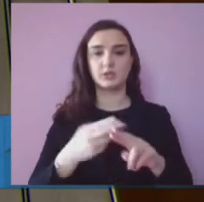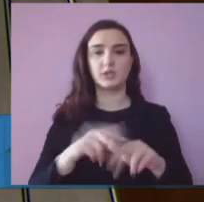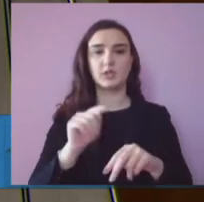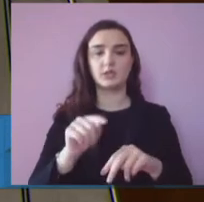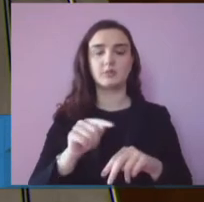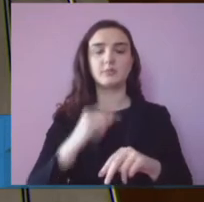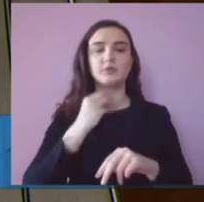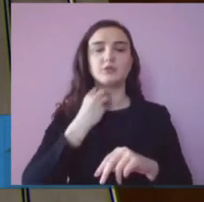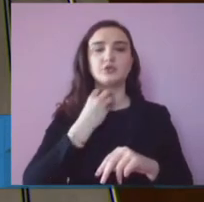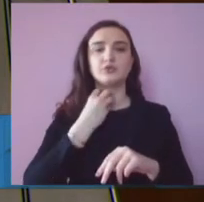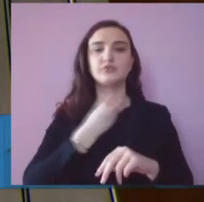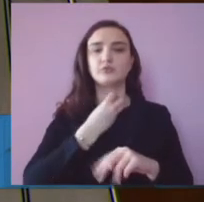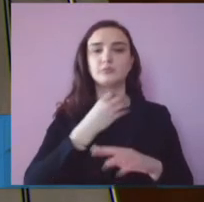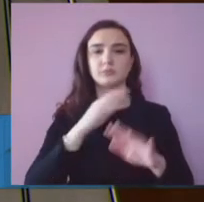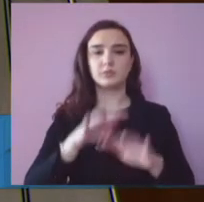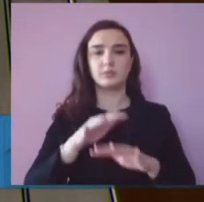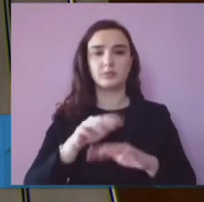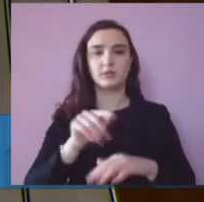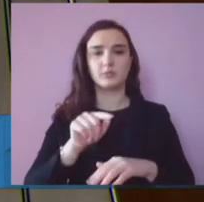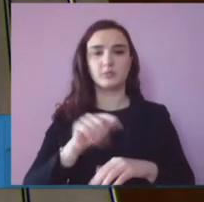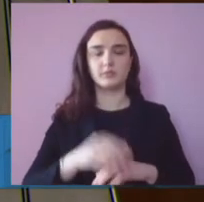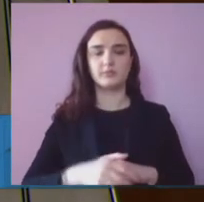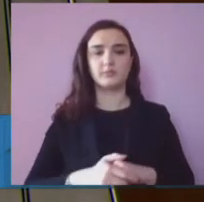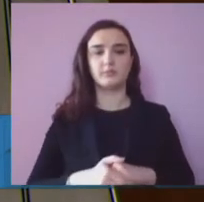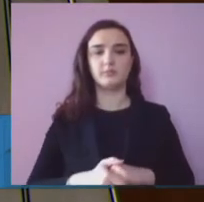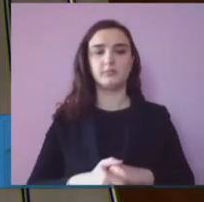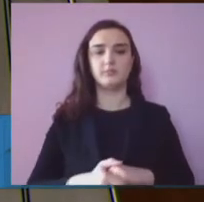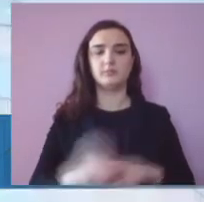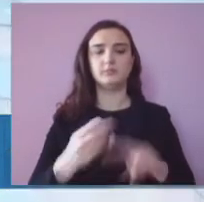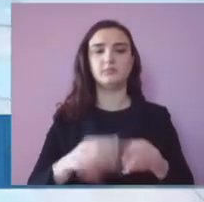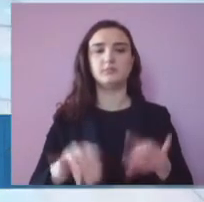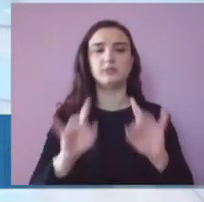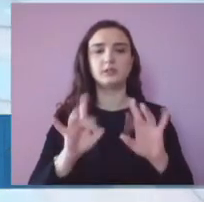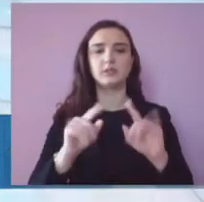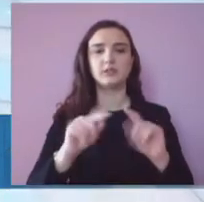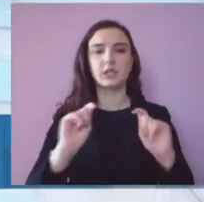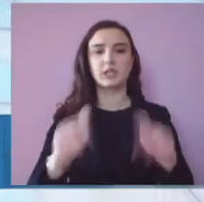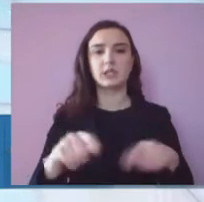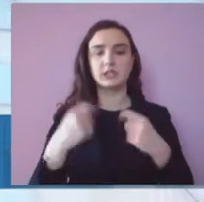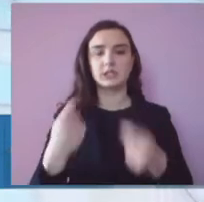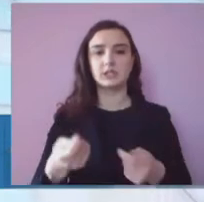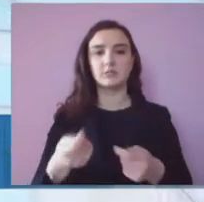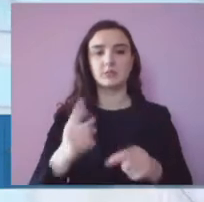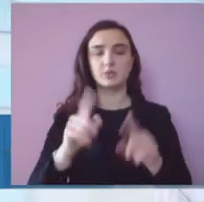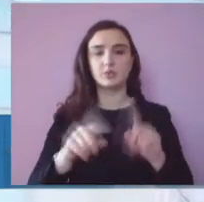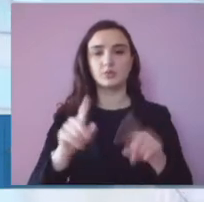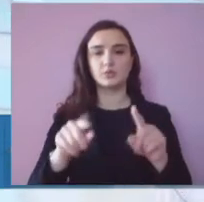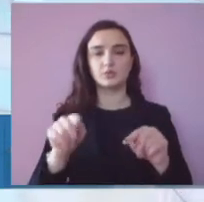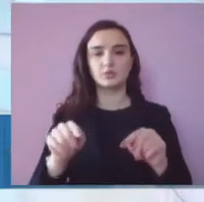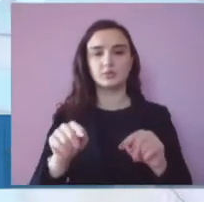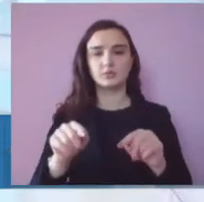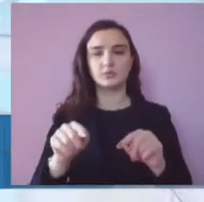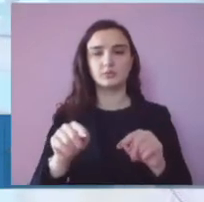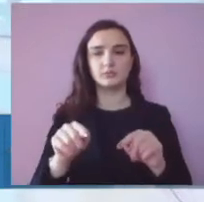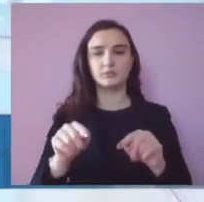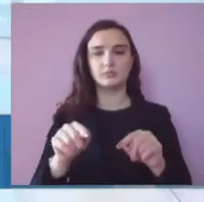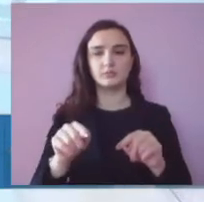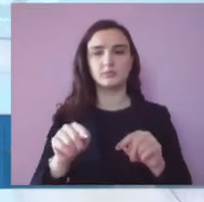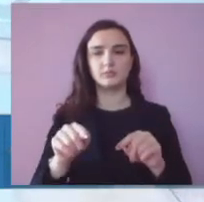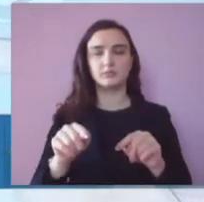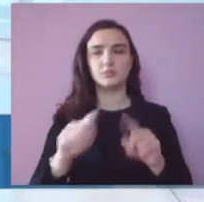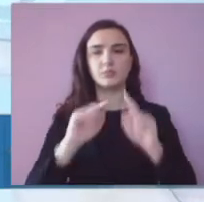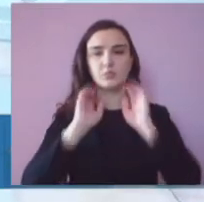ჯირკვლის მდებარეობა, დიახ. და ეს ტკივილი გადაეცემა ზოგჯერ კბილებისკენ, ყბებისკენ, ზოგჯერ